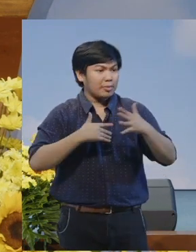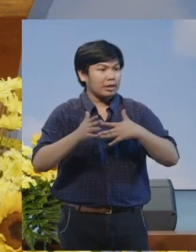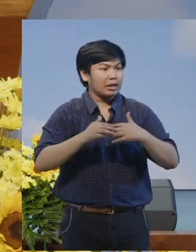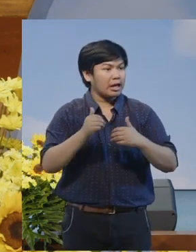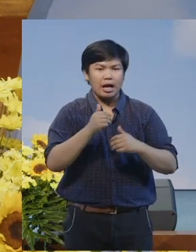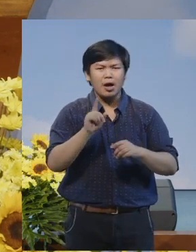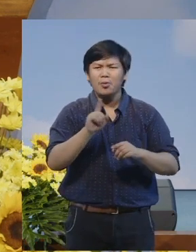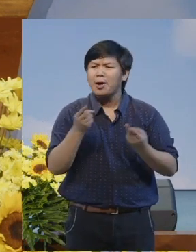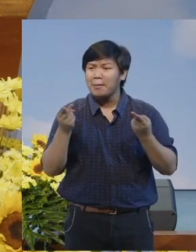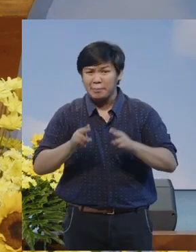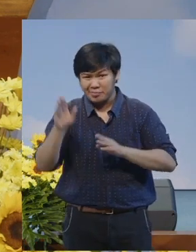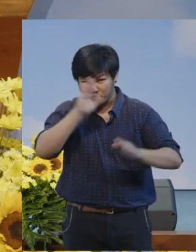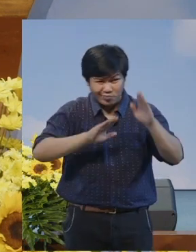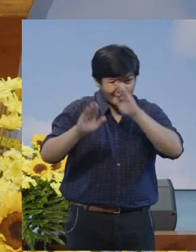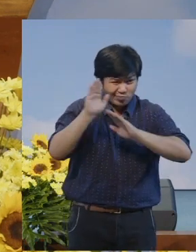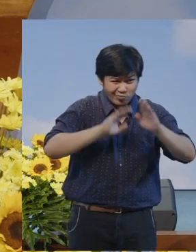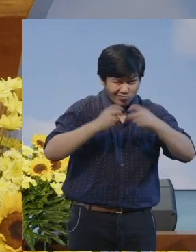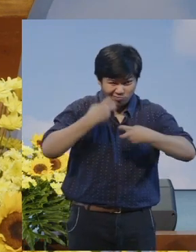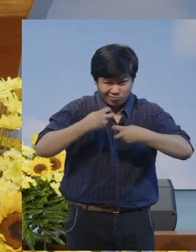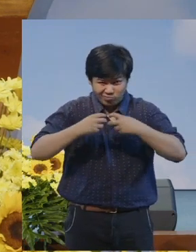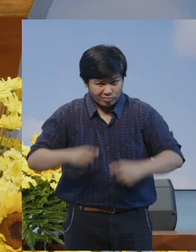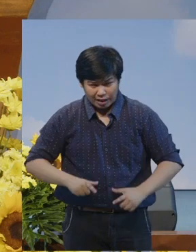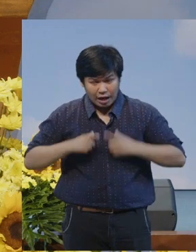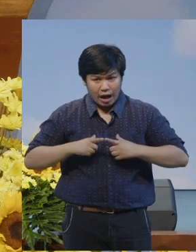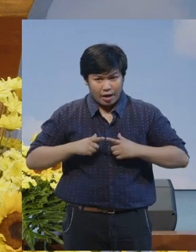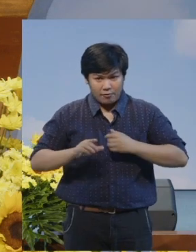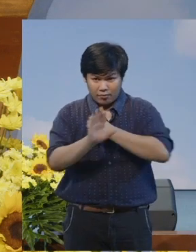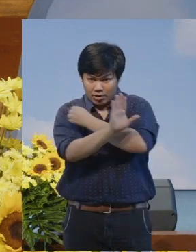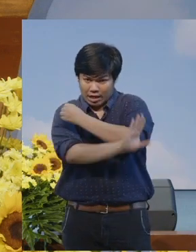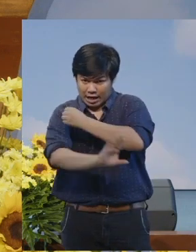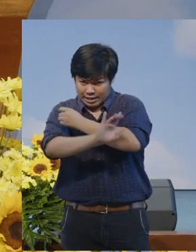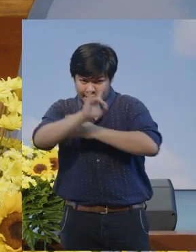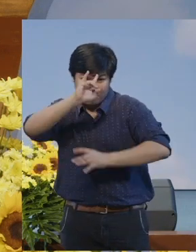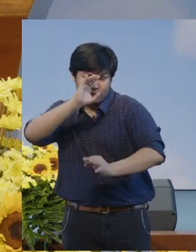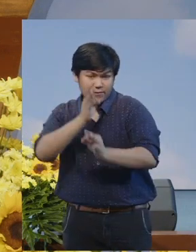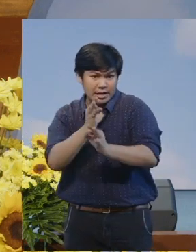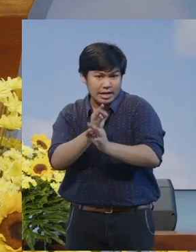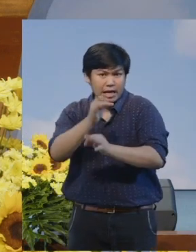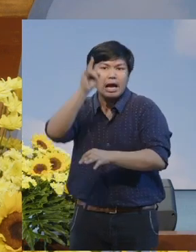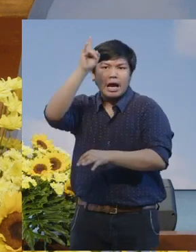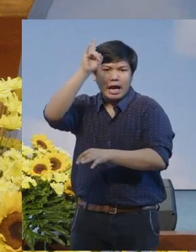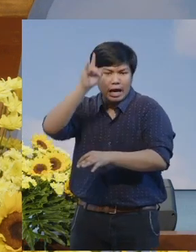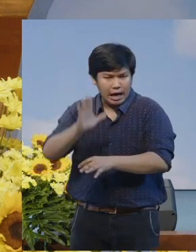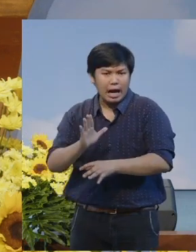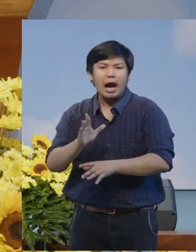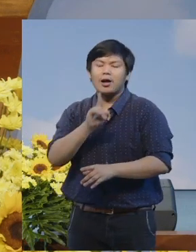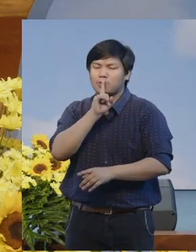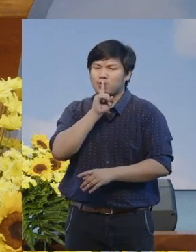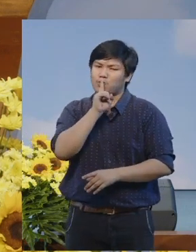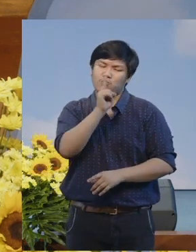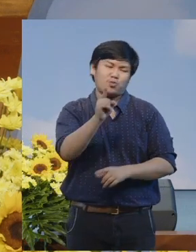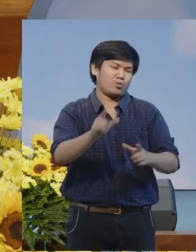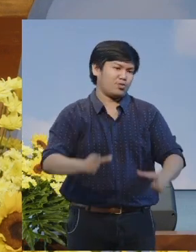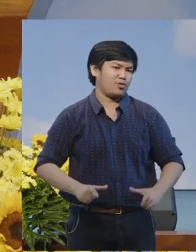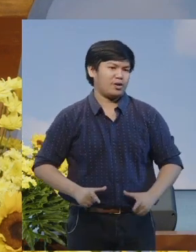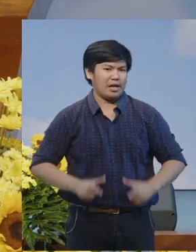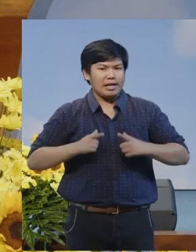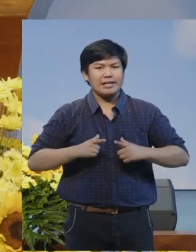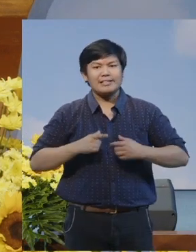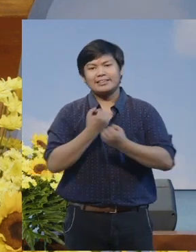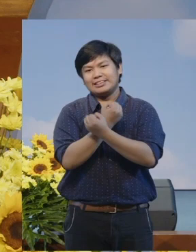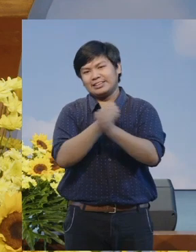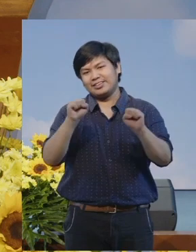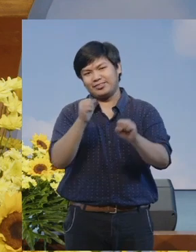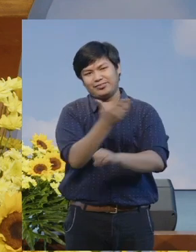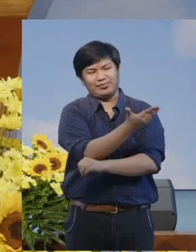nangyayari sa inyo, kahit na ano pang pagsubok ang ating danasin, ang Diyos ay totoo at siya ang magliligtas